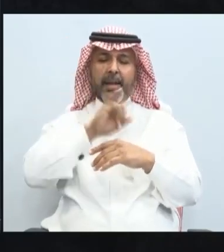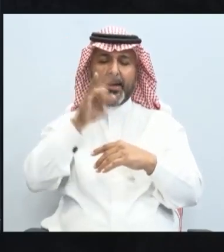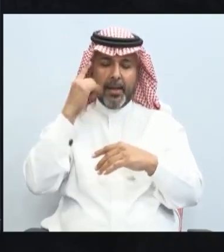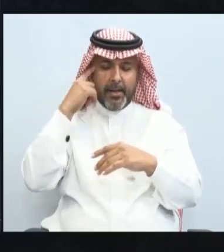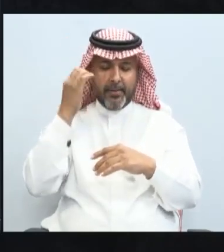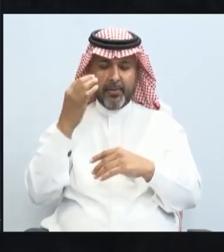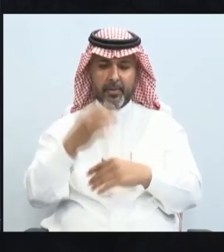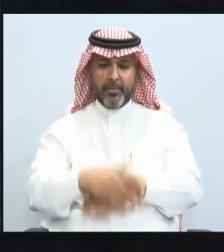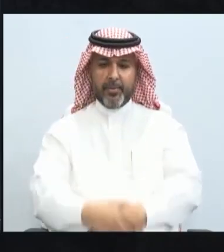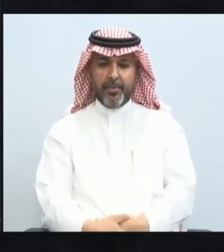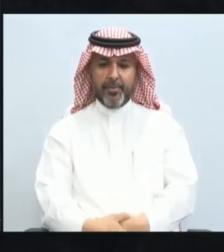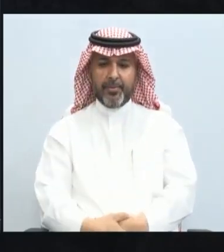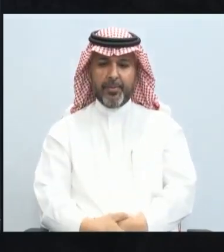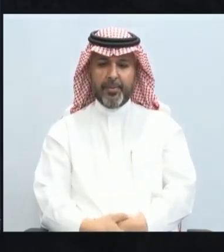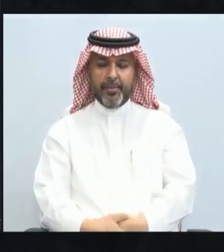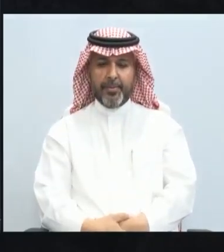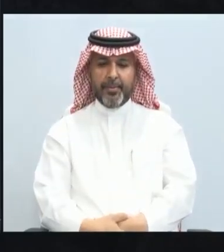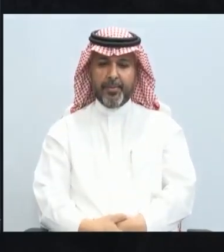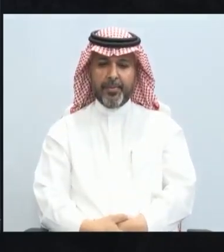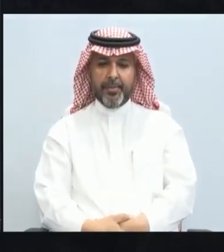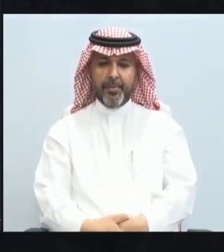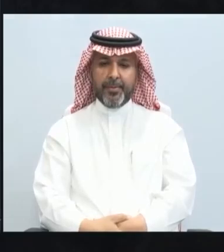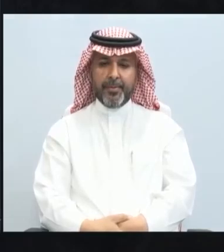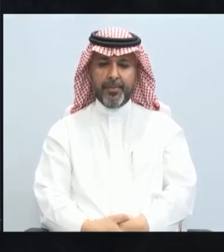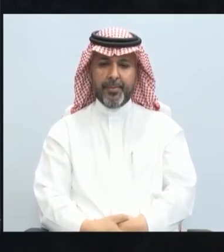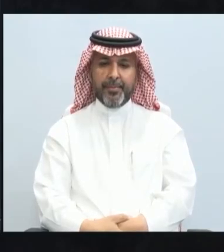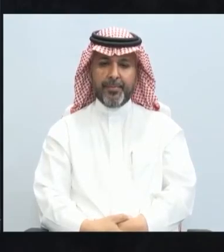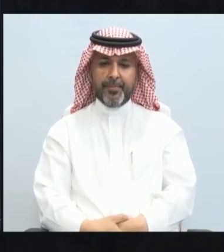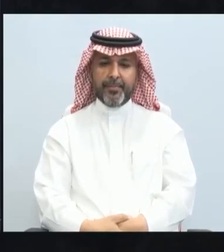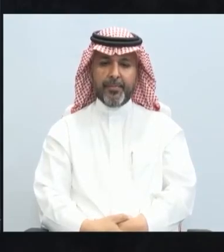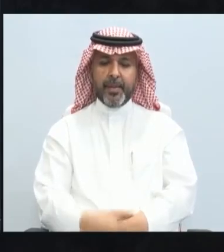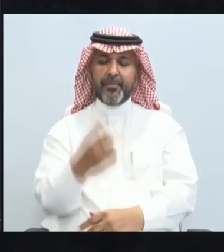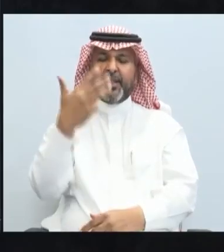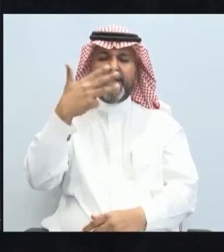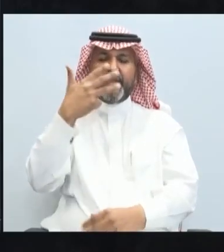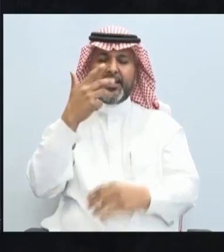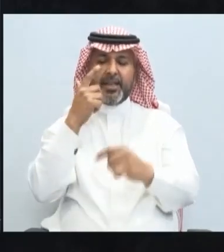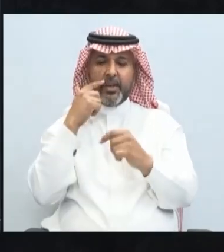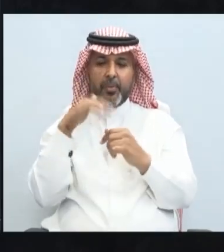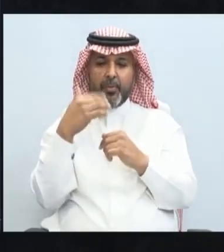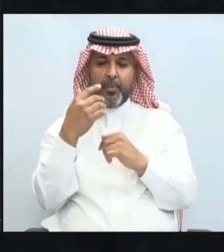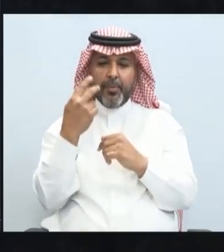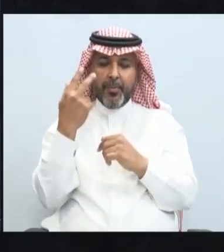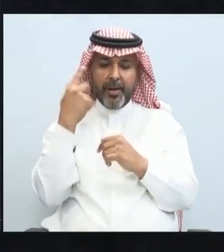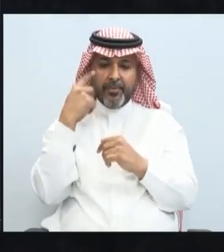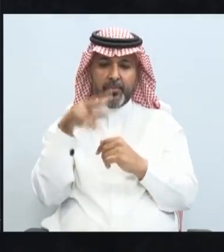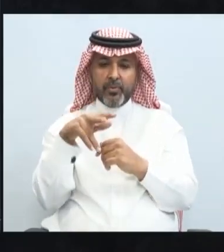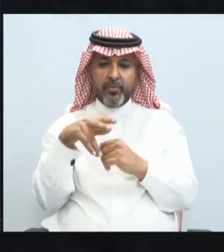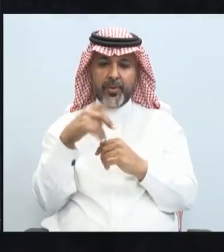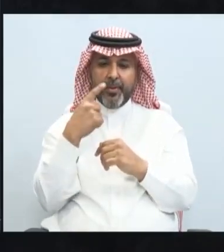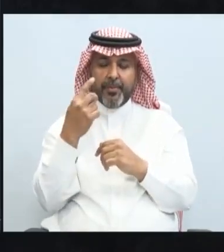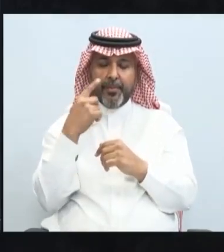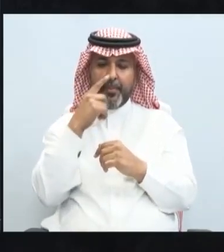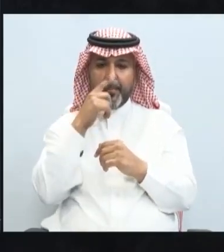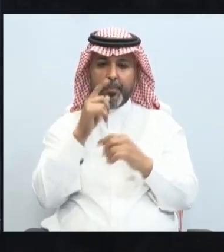غير معرفه 90 لما تزيد عليها 180 تصير 270 نزد عليها 180 تصير 450 وهكذا كل ما زدت عليها